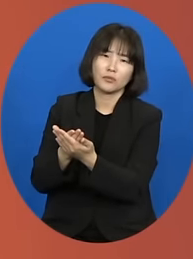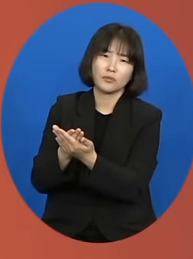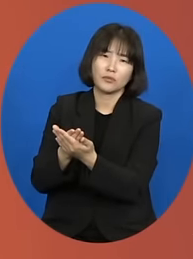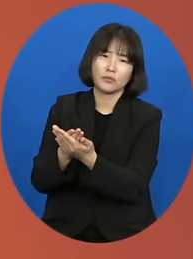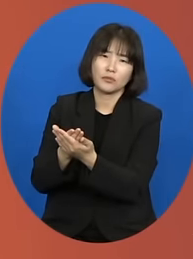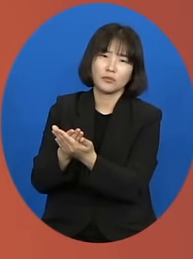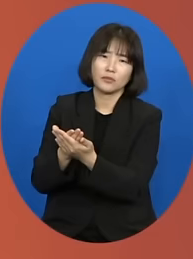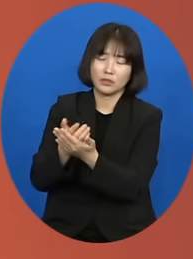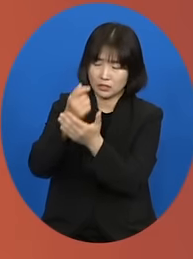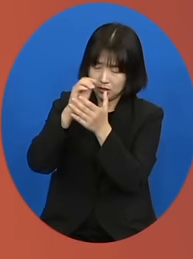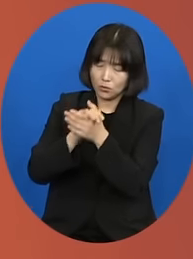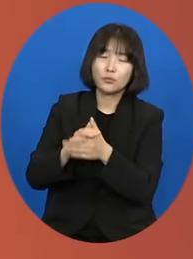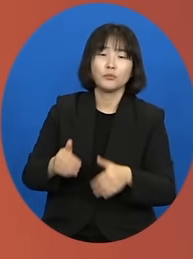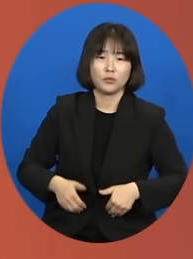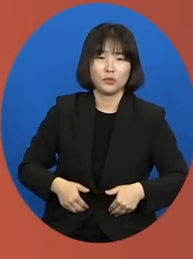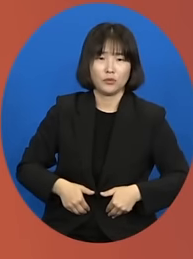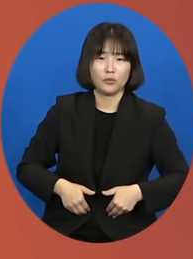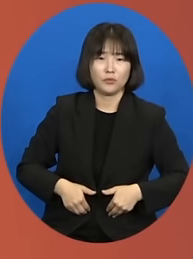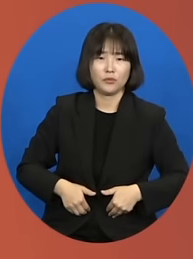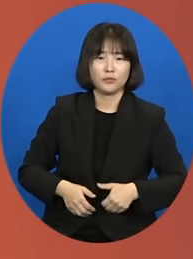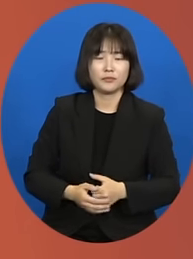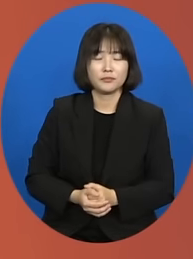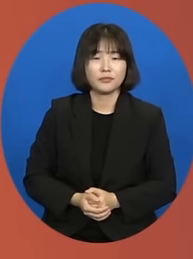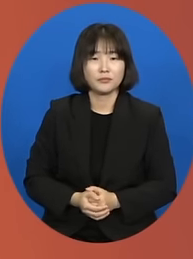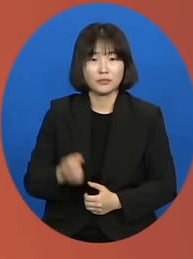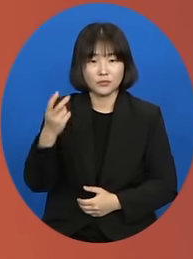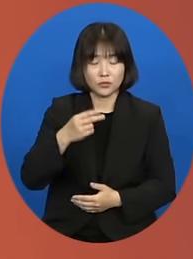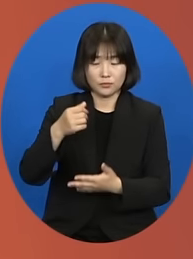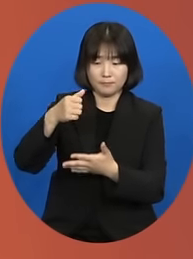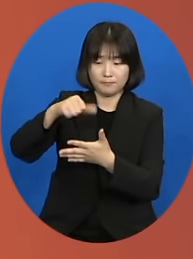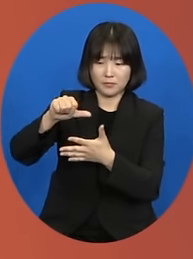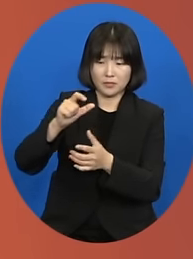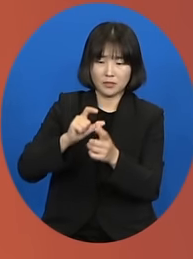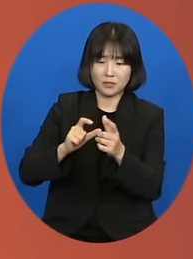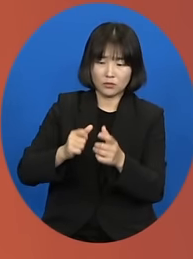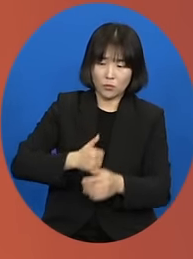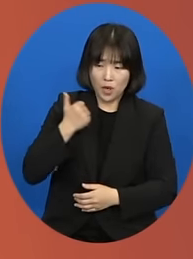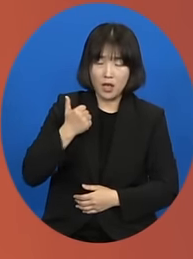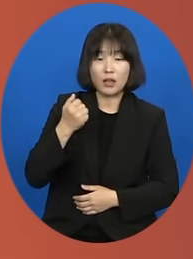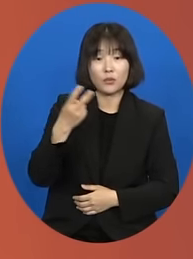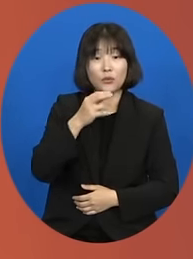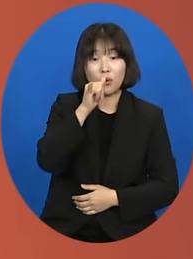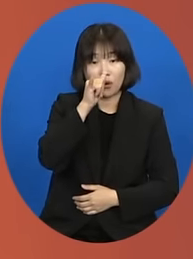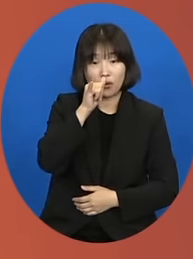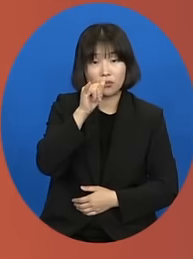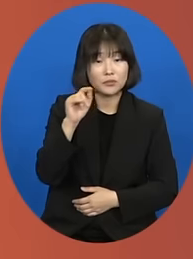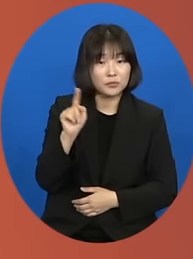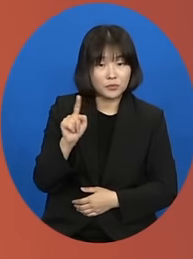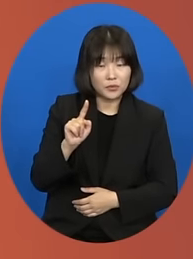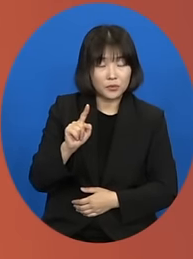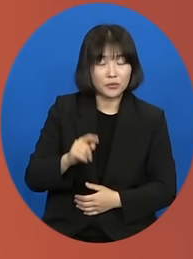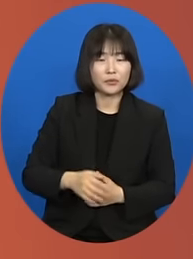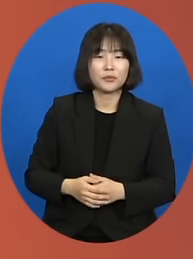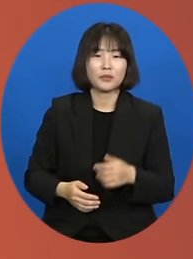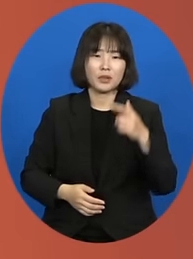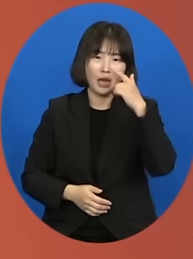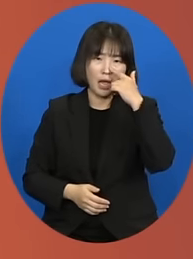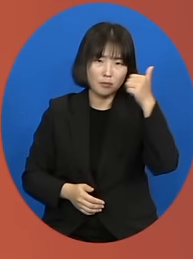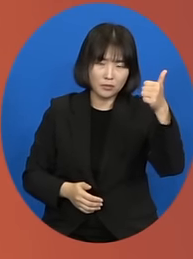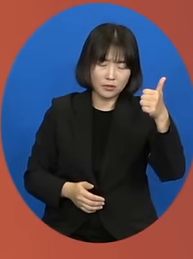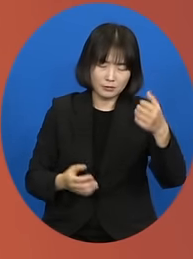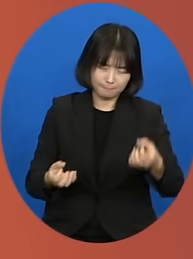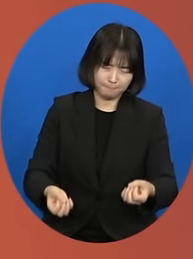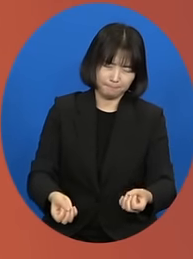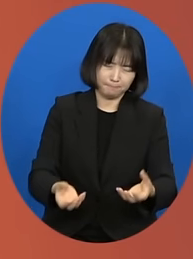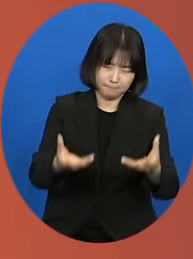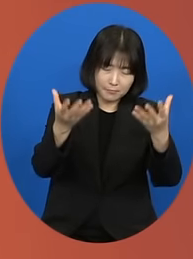그리고 이 큰아들이 화를 내는 부분이 한 가지가 더 있습니다. 어떤 부분이요? 아버지가 잔치 버리고 뭐